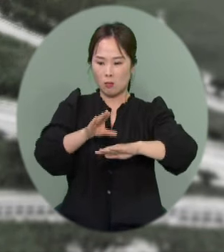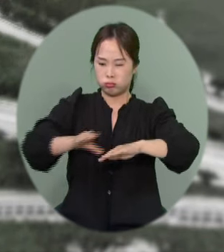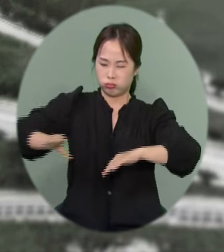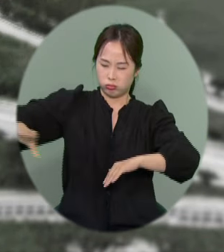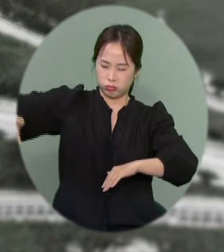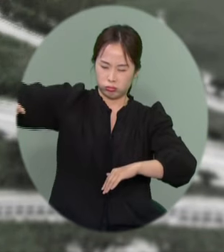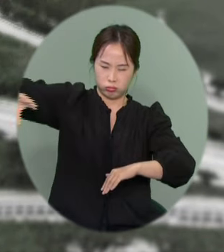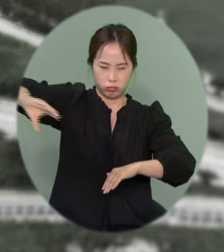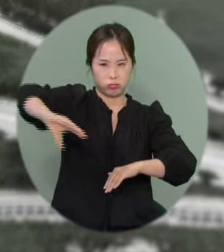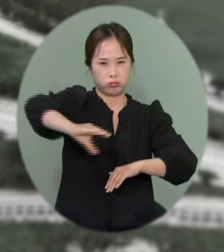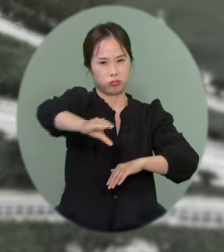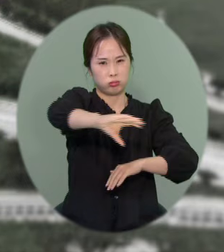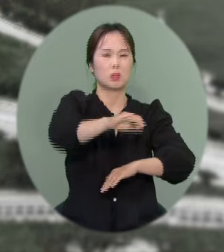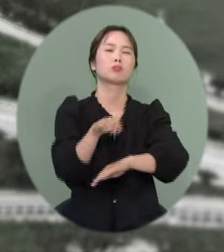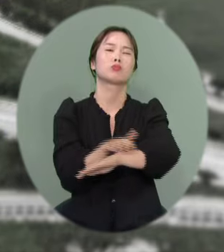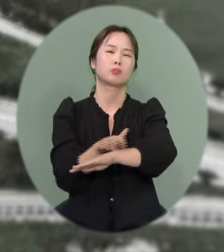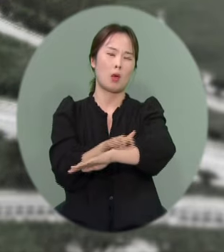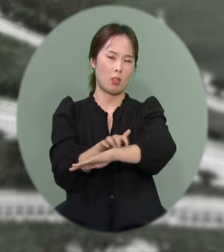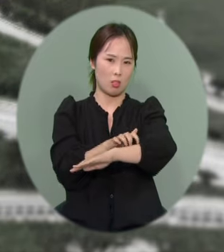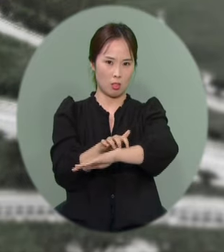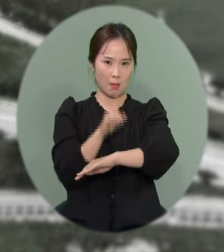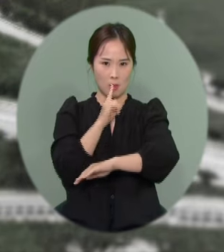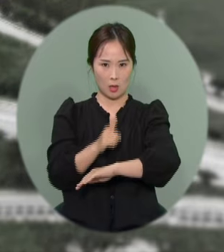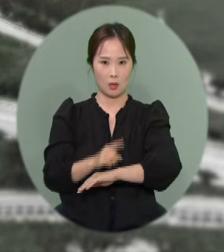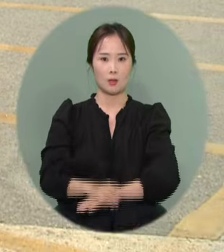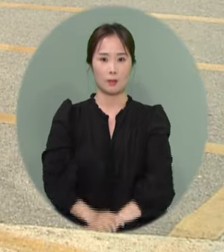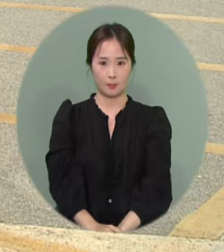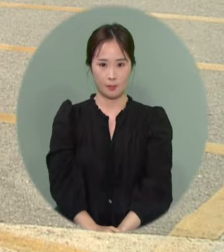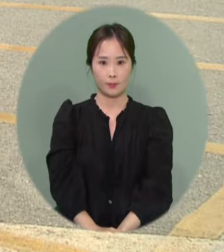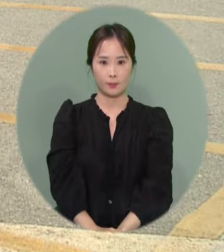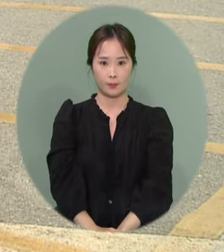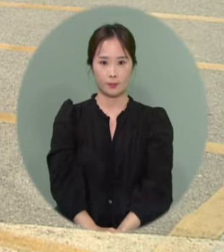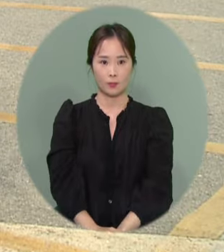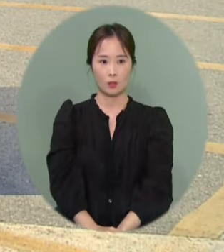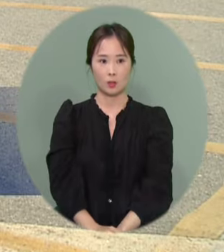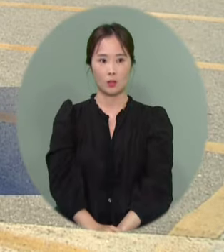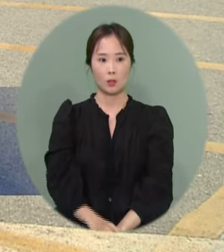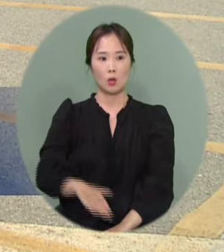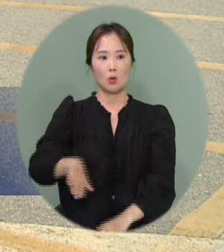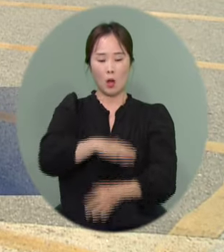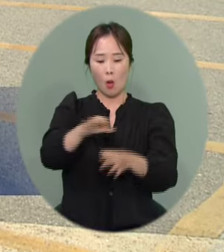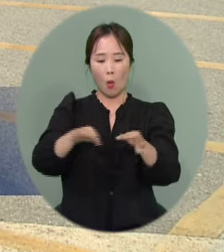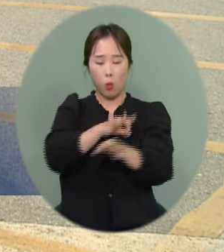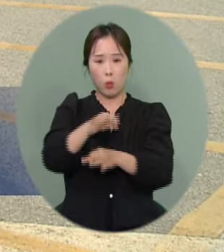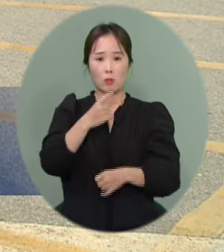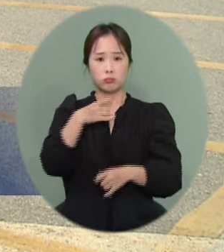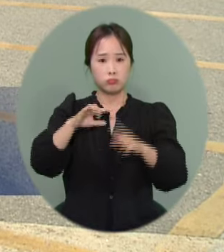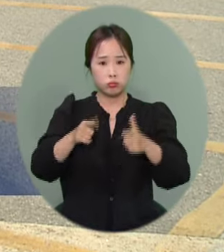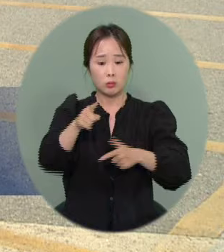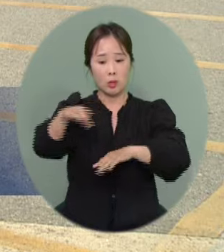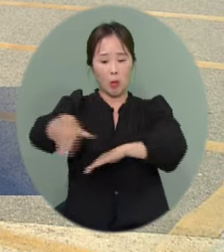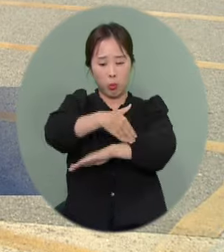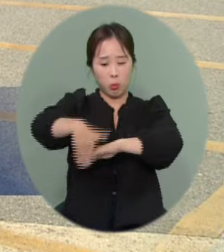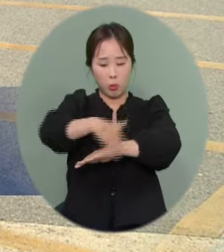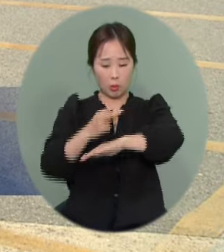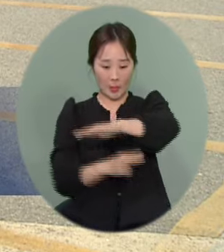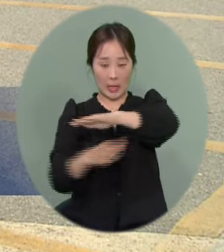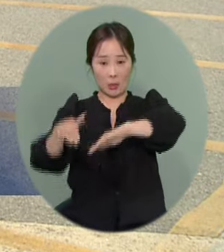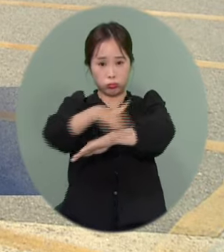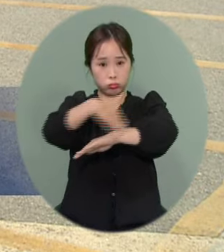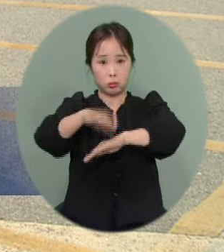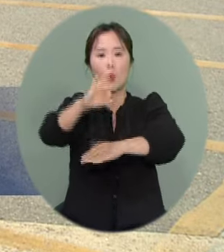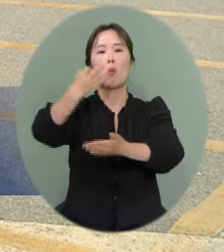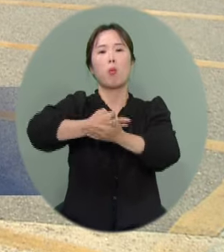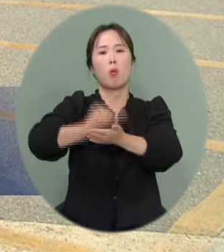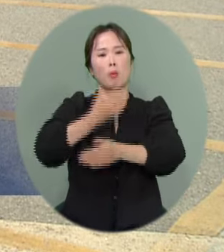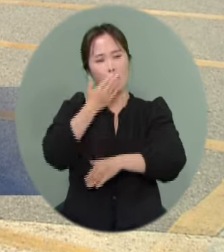하는 현실적인 불편을 이유로 들고 있습니다. 구례 경제뿐만 아니라 그리고 모든 부분을